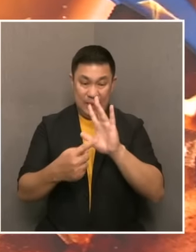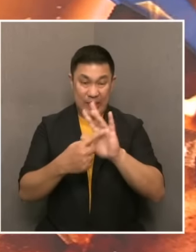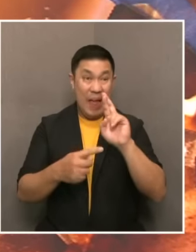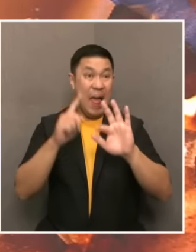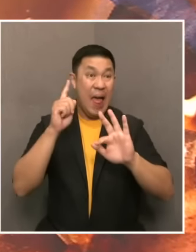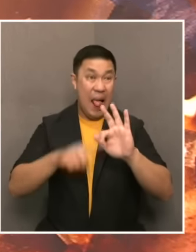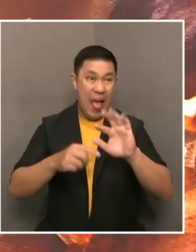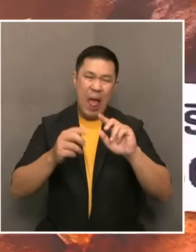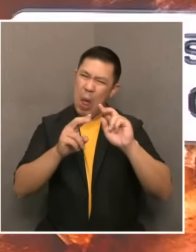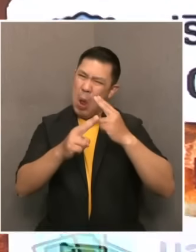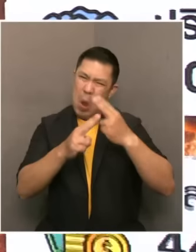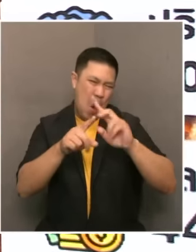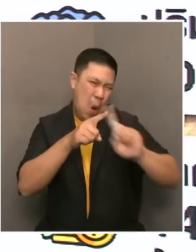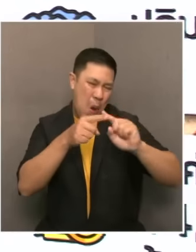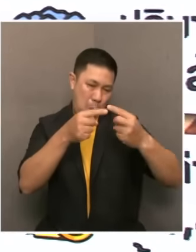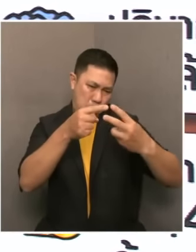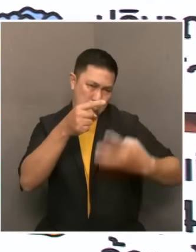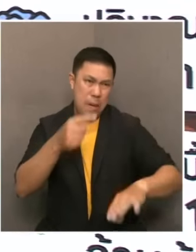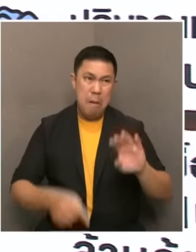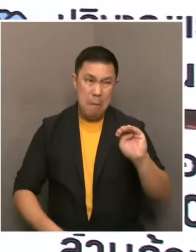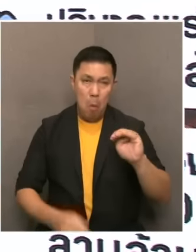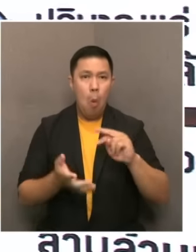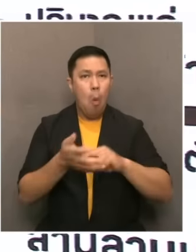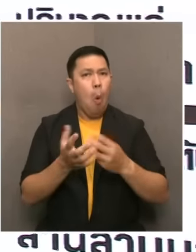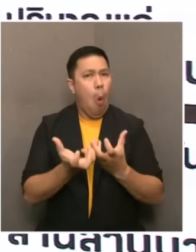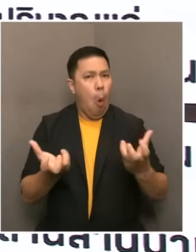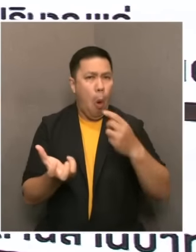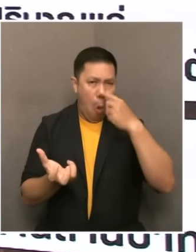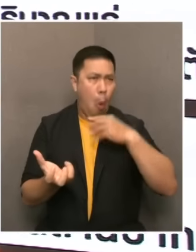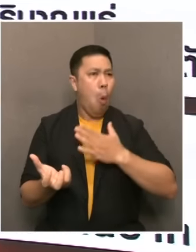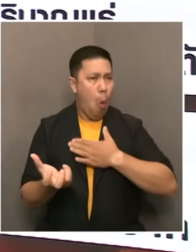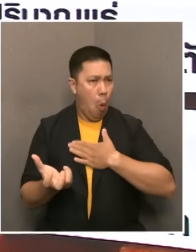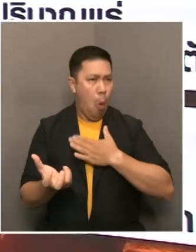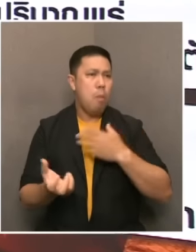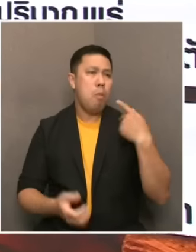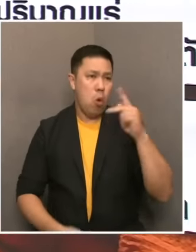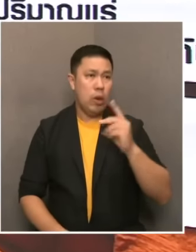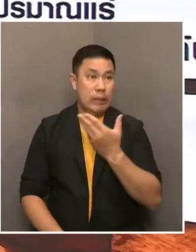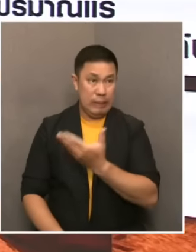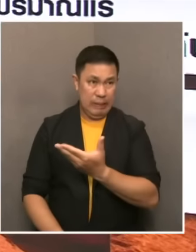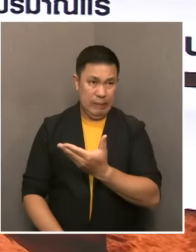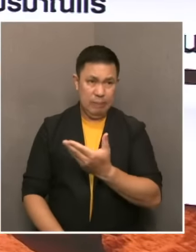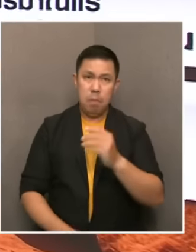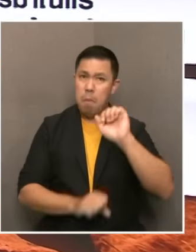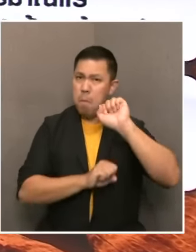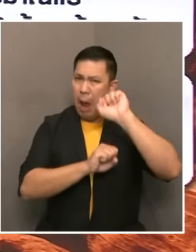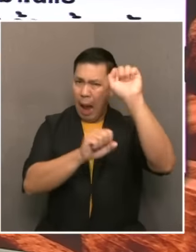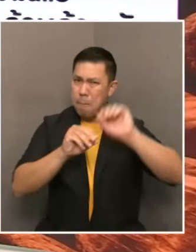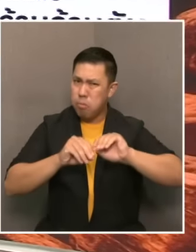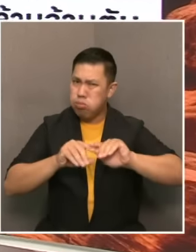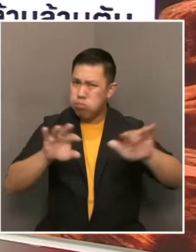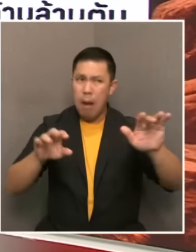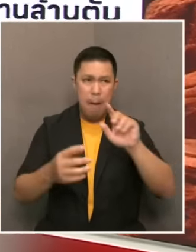ดีเป็นสมบัติของเรานะครับแล้วก็เป็นทรัพย์ในดินของเรานั่นเองนะครับนี่แครับคุณผู้ชมครับมีการประกาศแล้วนะครับว่าเราพบนะแหล่ง